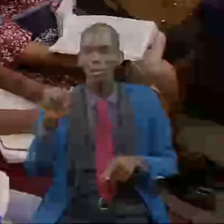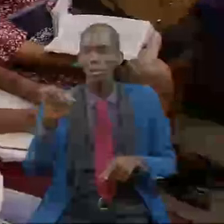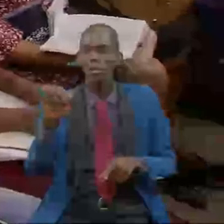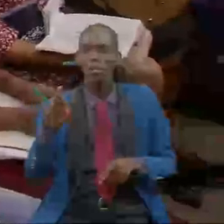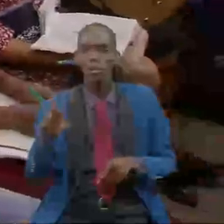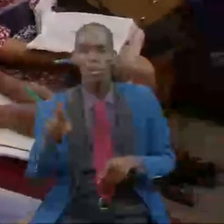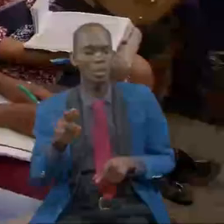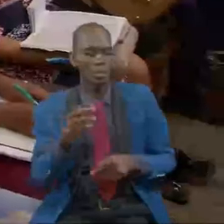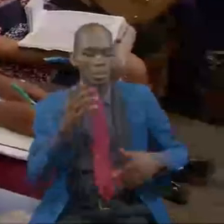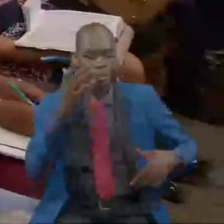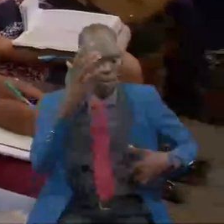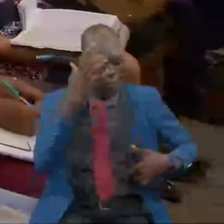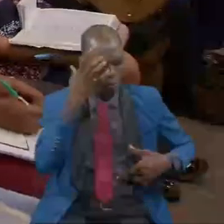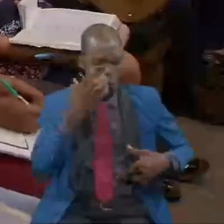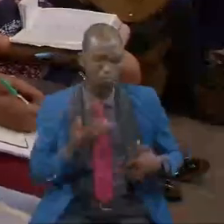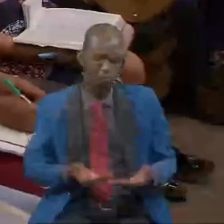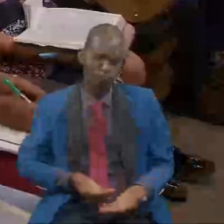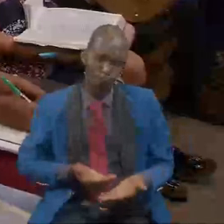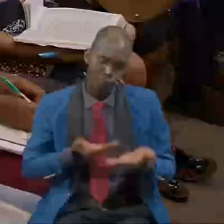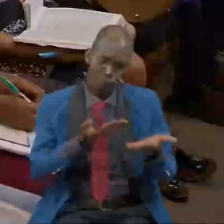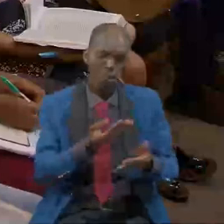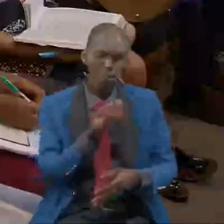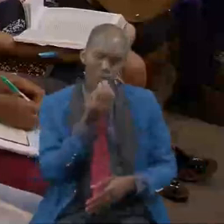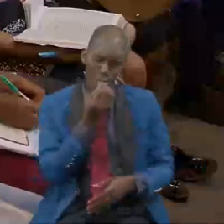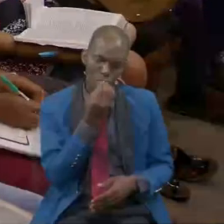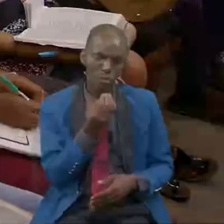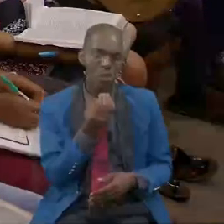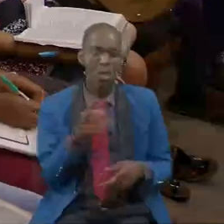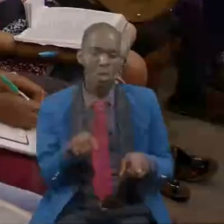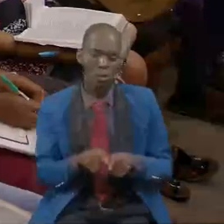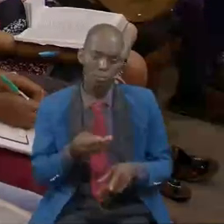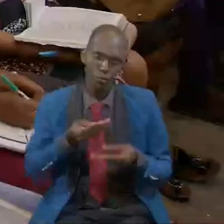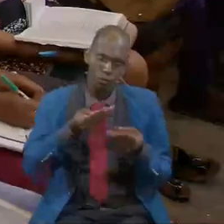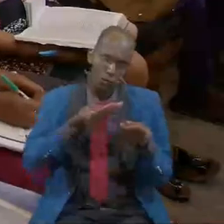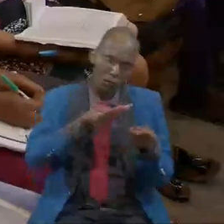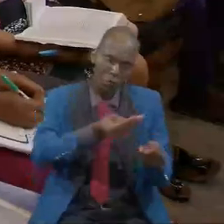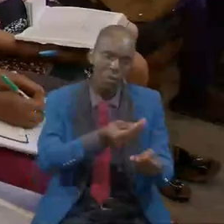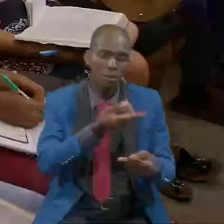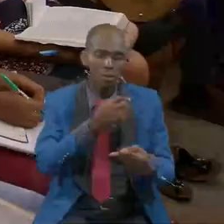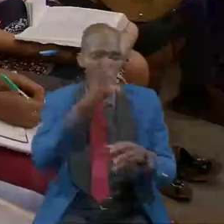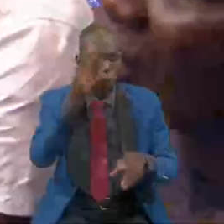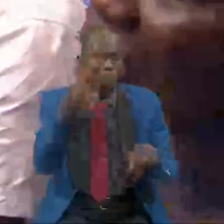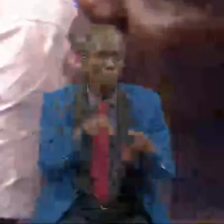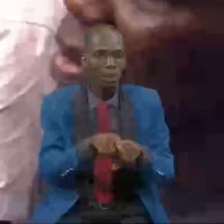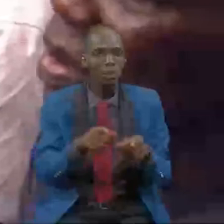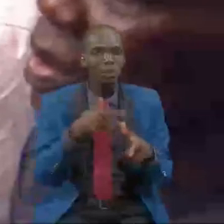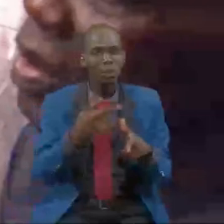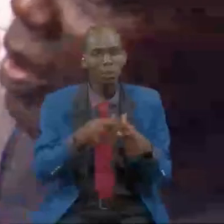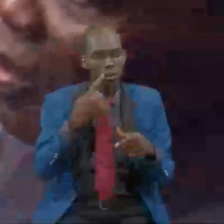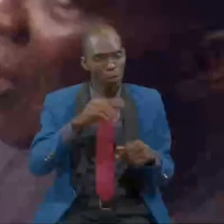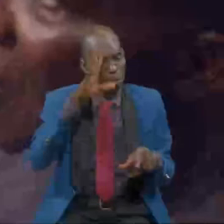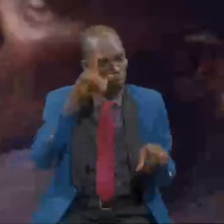Tamar malade viens me donner de la nouriture en donnant de la nouriture maintenant amenons maintenant